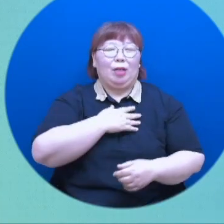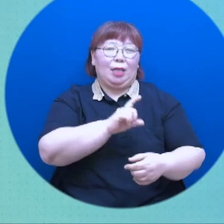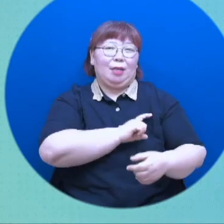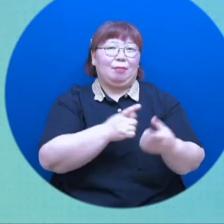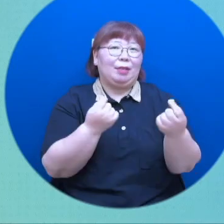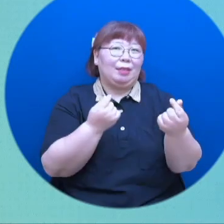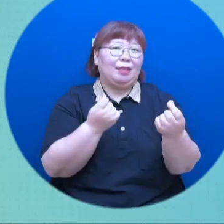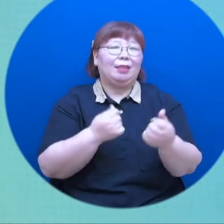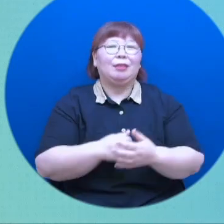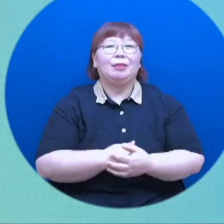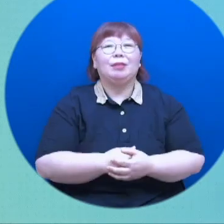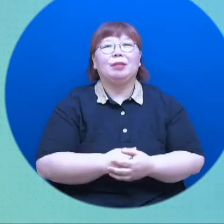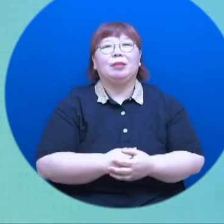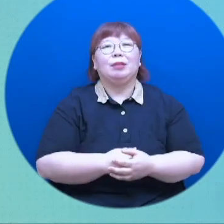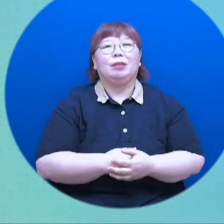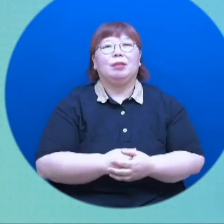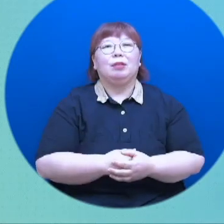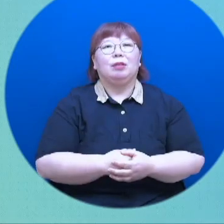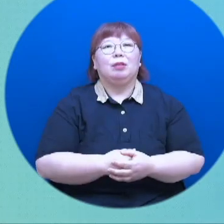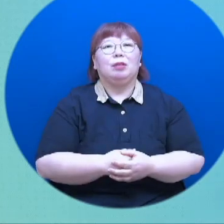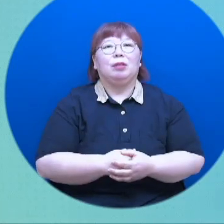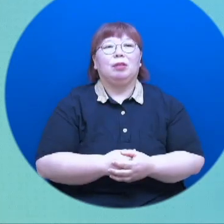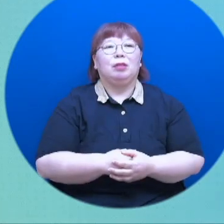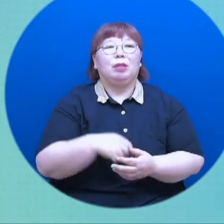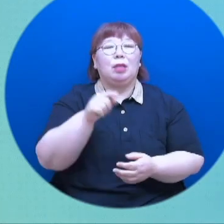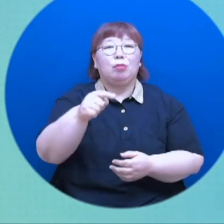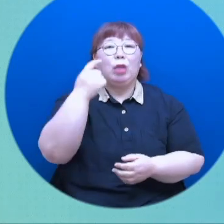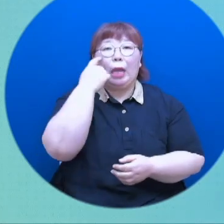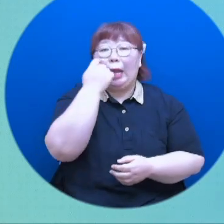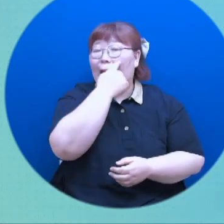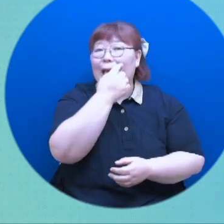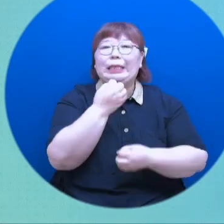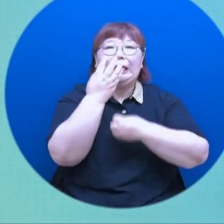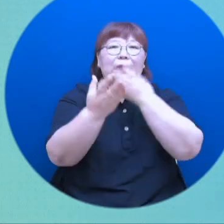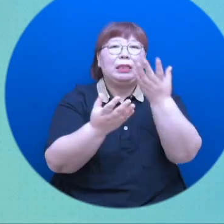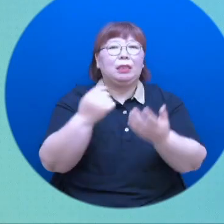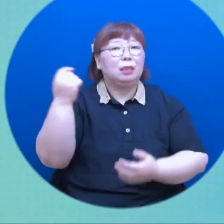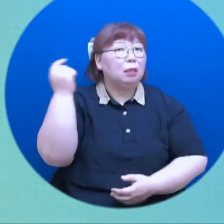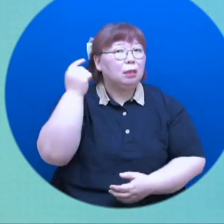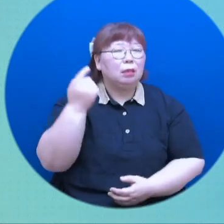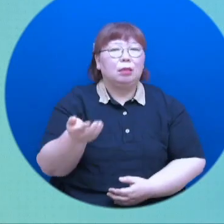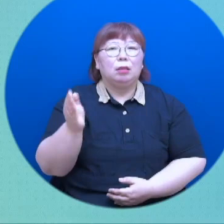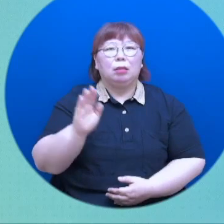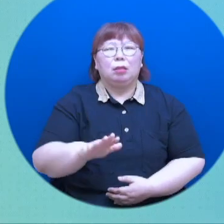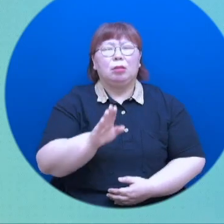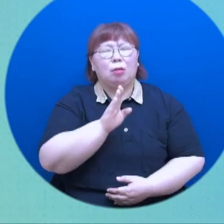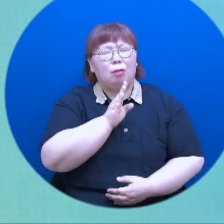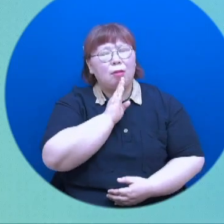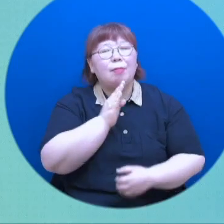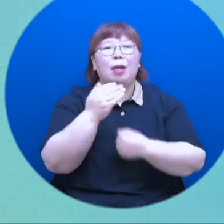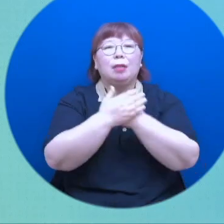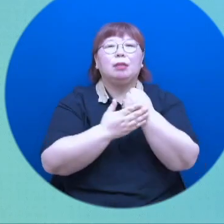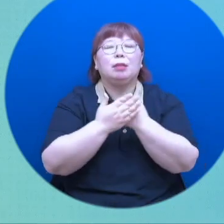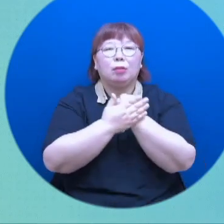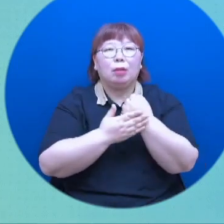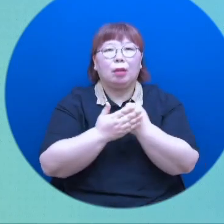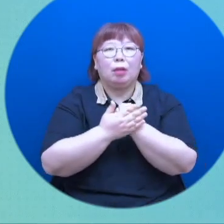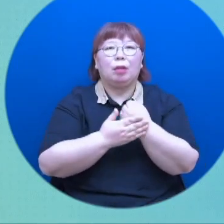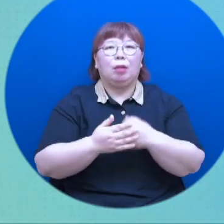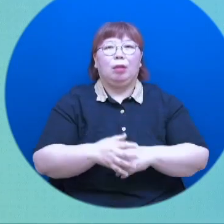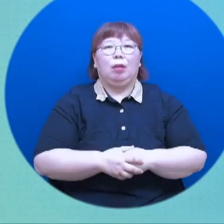제가 이 말씀을 준비하면서 이분 간증을 들었는데 참 은혜로운 간증이에요. 이분이